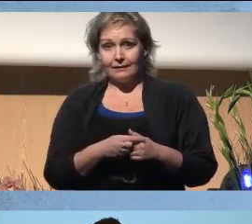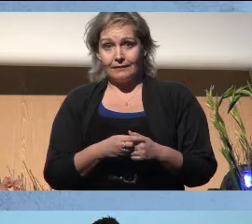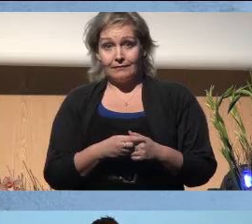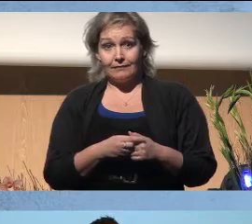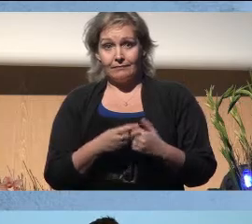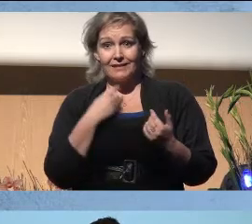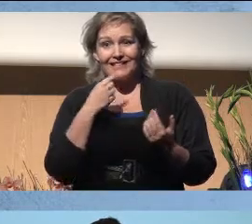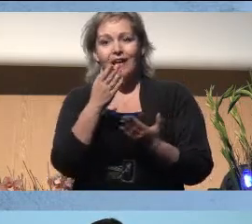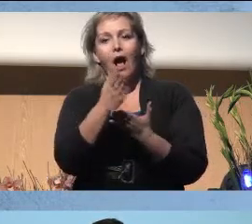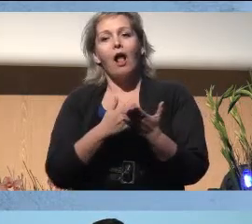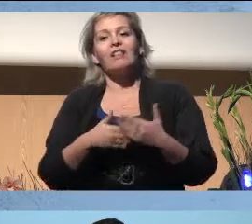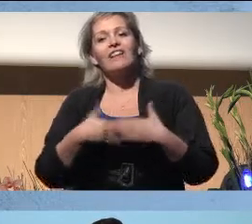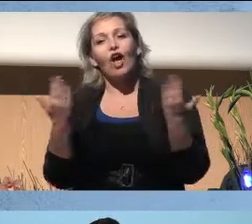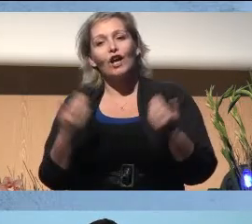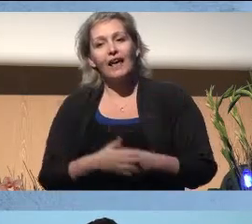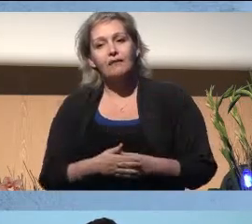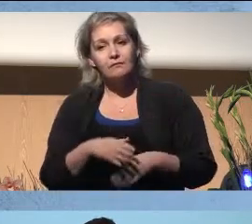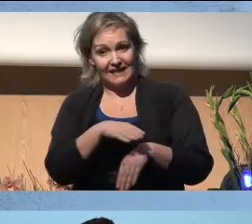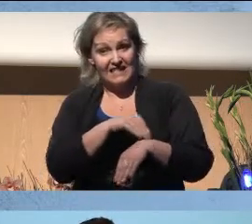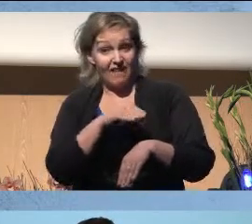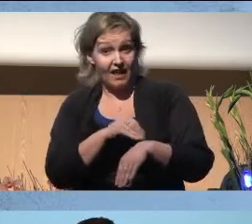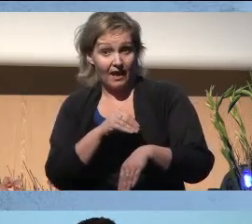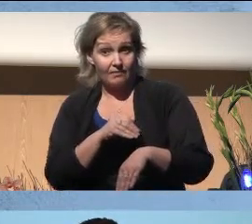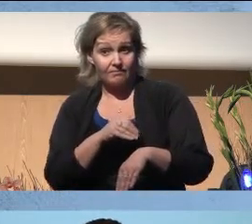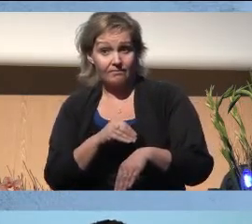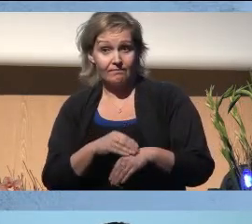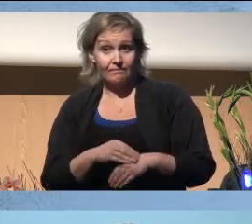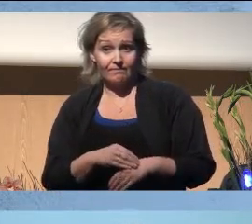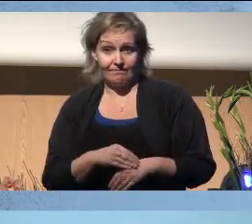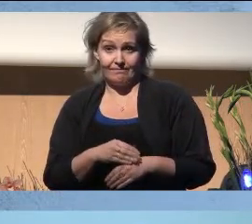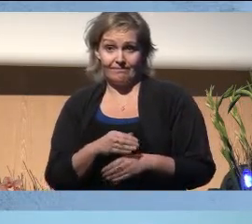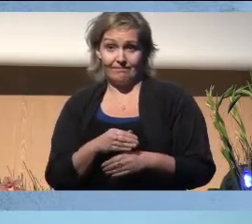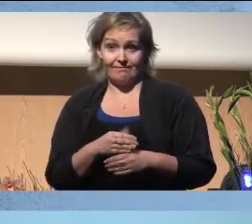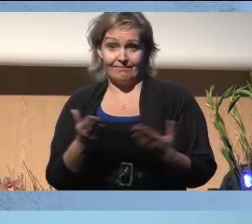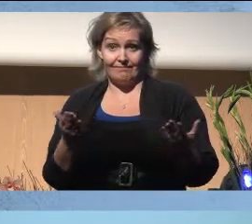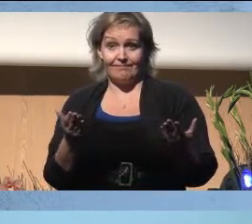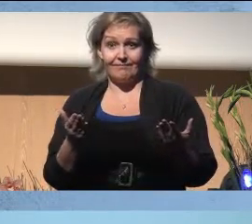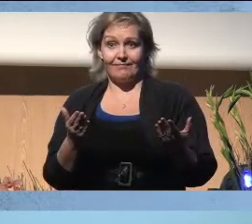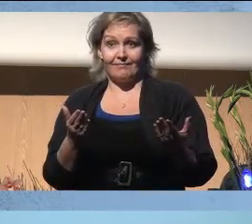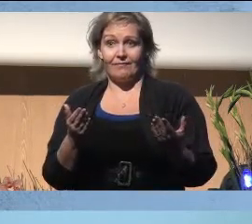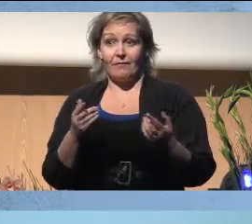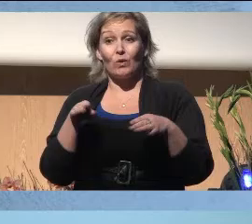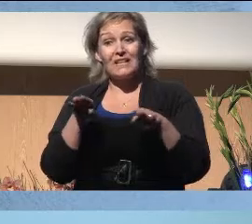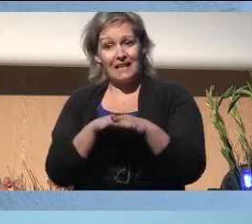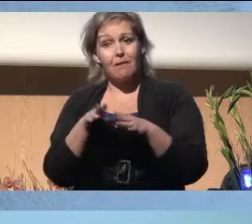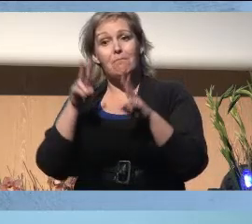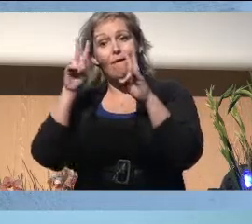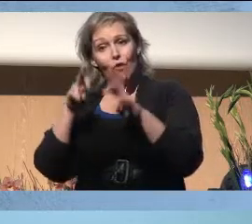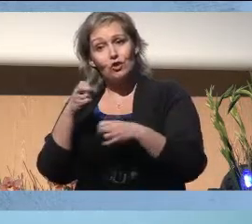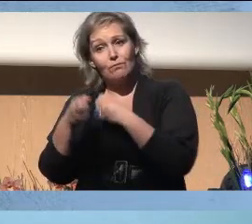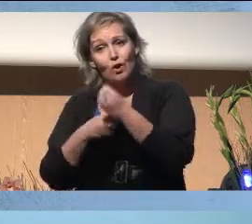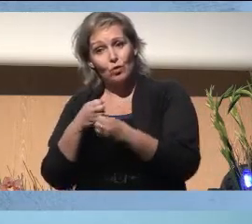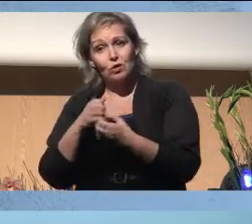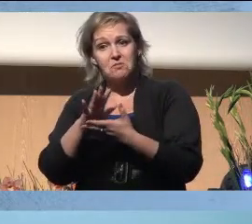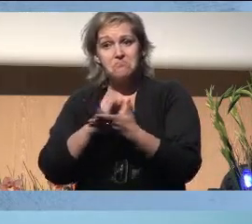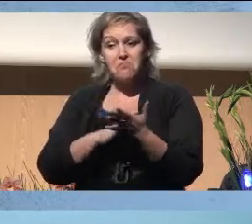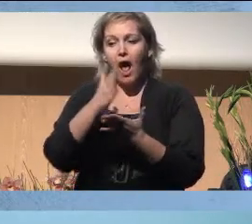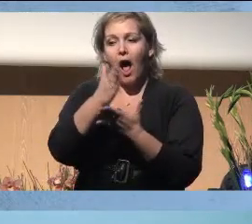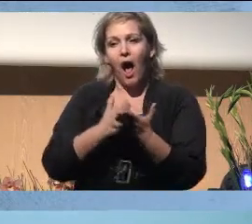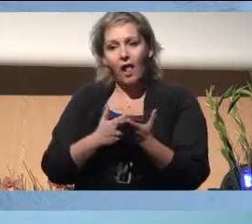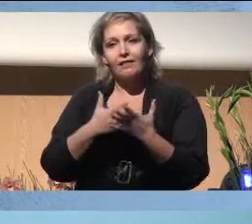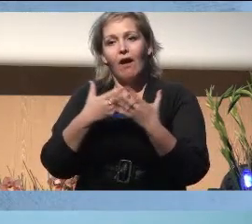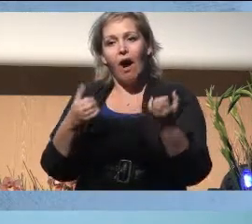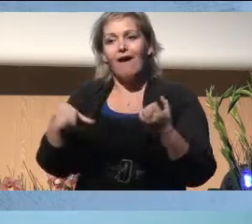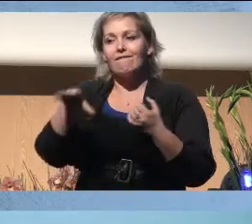Ja, de säger halva dagen. I Sverige är det. Och detta stämmer väl med de forskning som har gjorts. Ungefär hälften